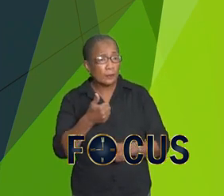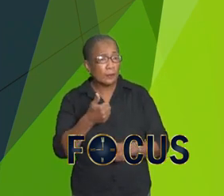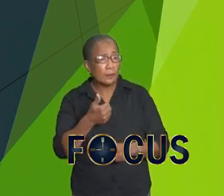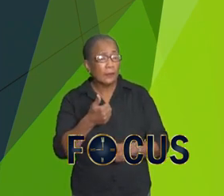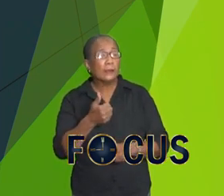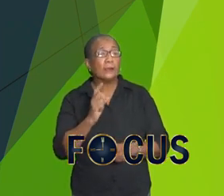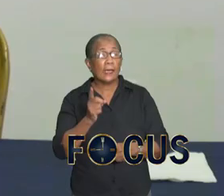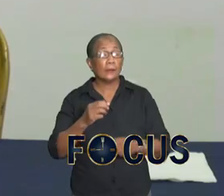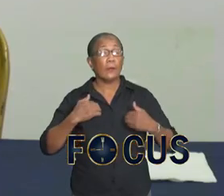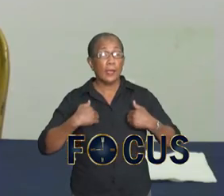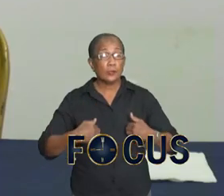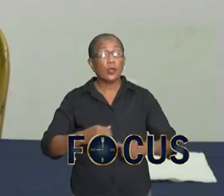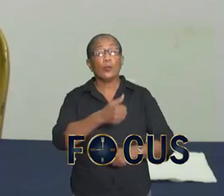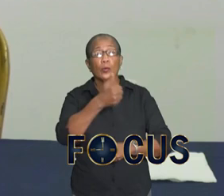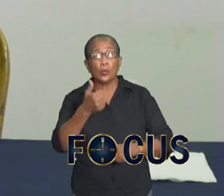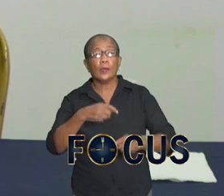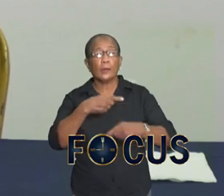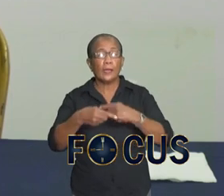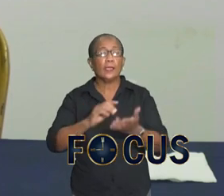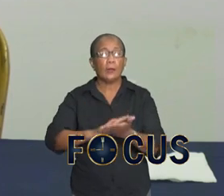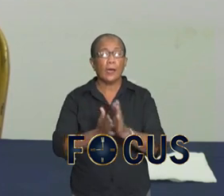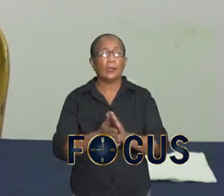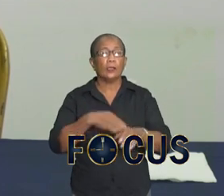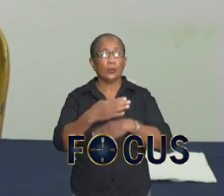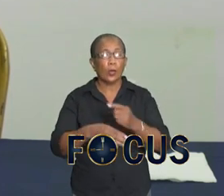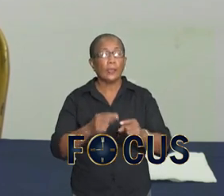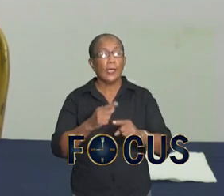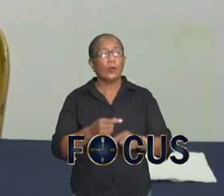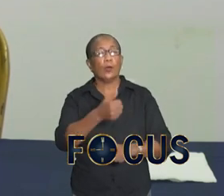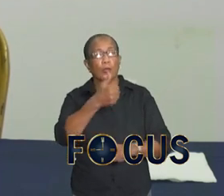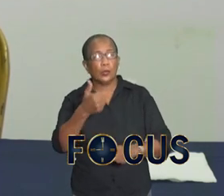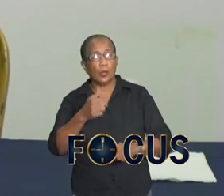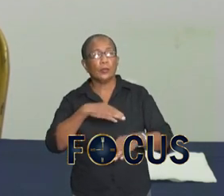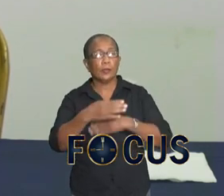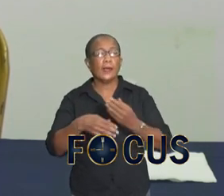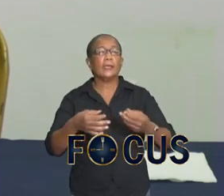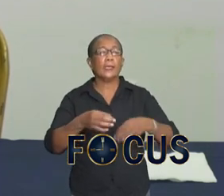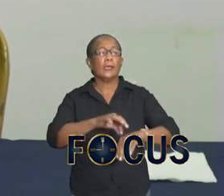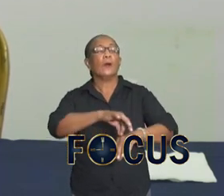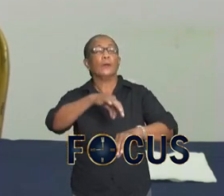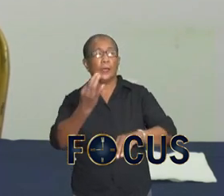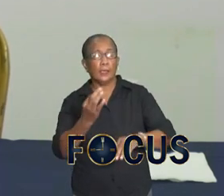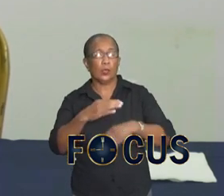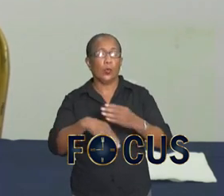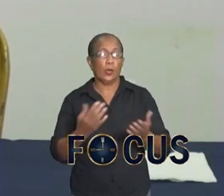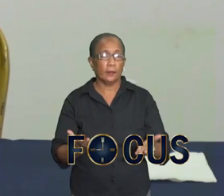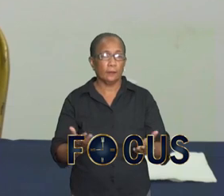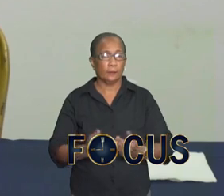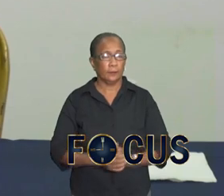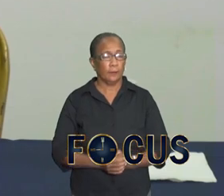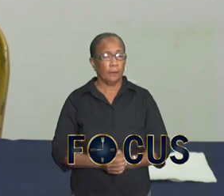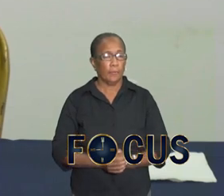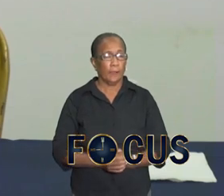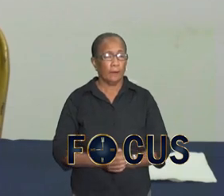zodat mensen op een juiste manier behandeld worden en op een juiste manier beter worden en dergelijke.